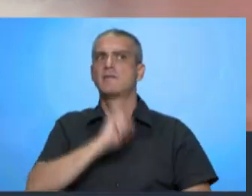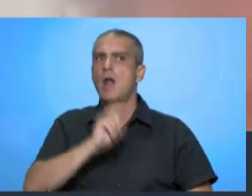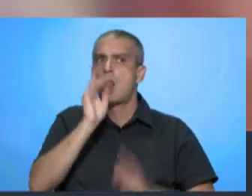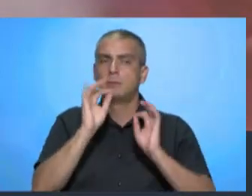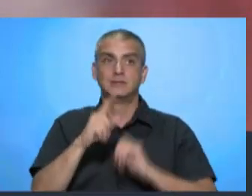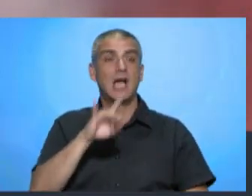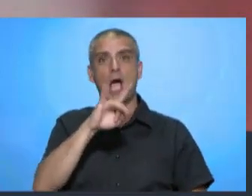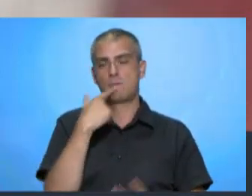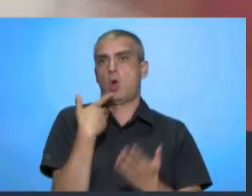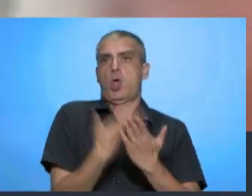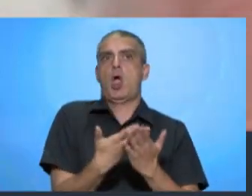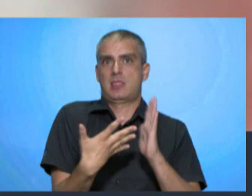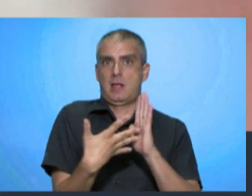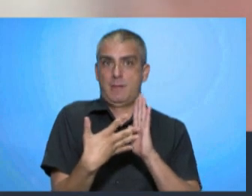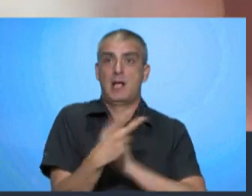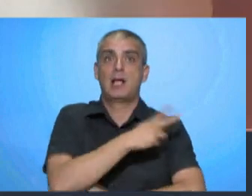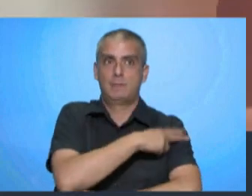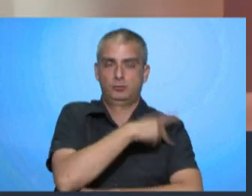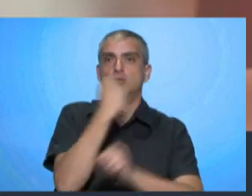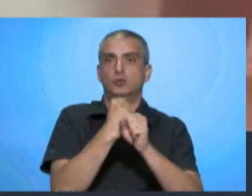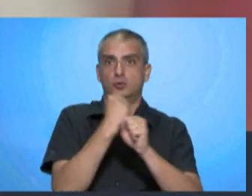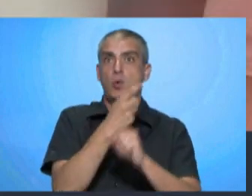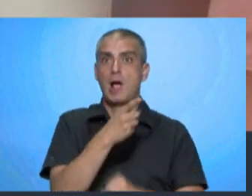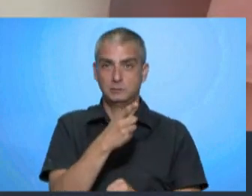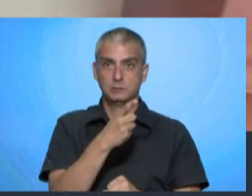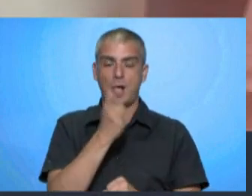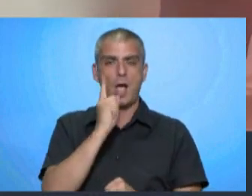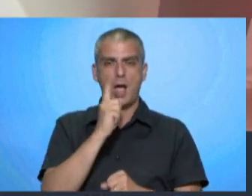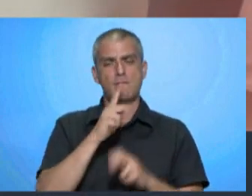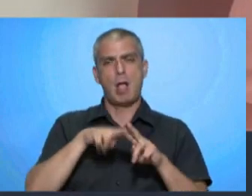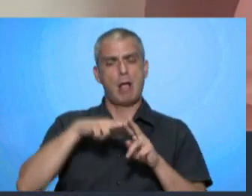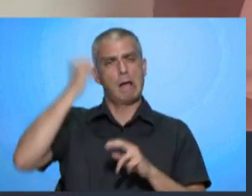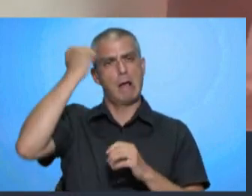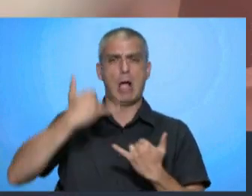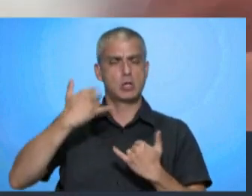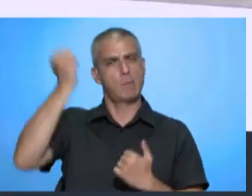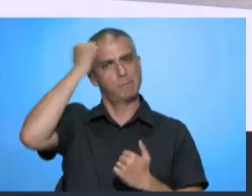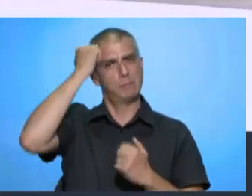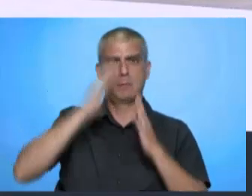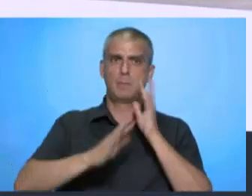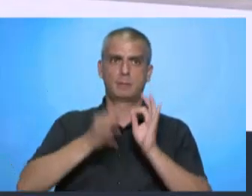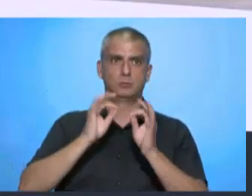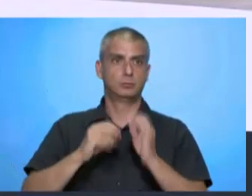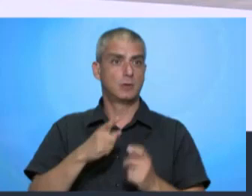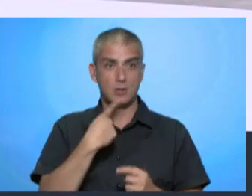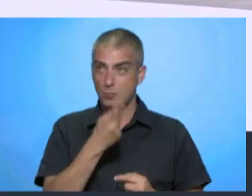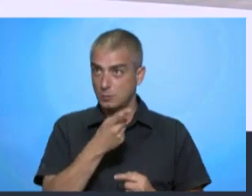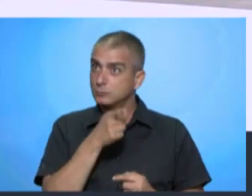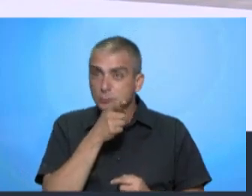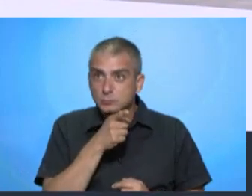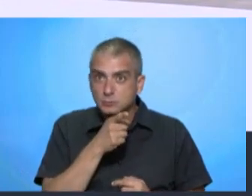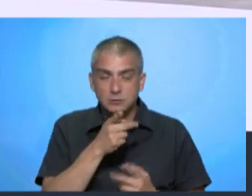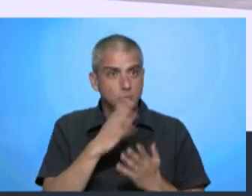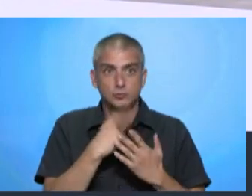חיים הודע אתמול בחקירתו במשטרה בביצוע המעשה, אבל חזר בו היום בבית המשפט. זאת אומרת, אתם אומרים שבעצם